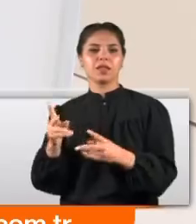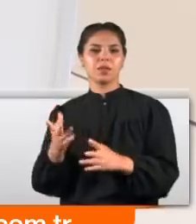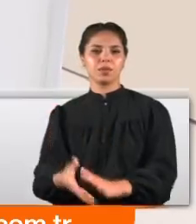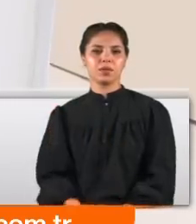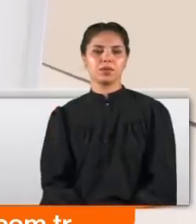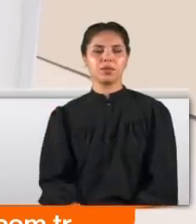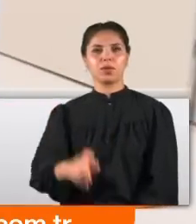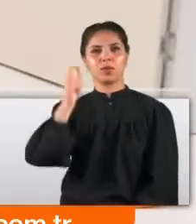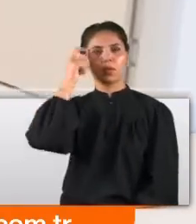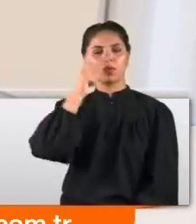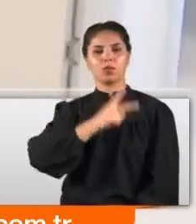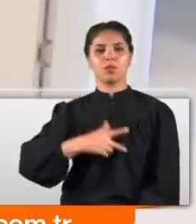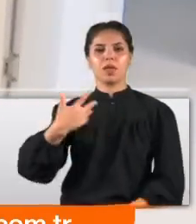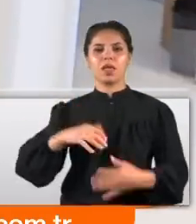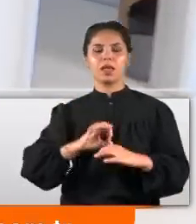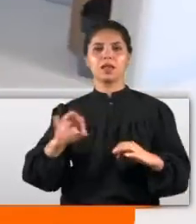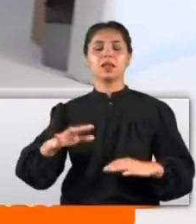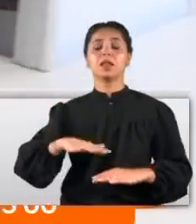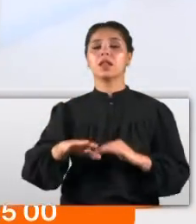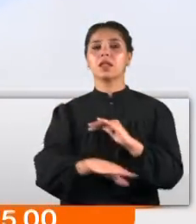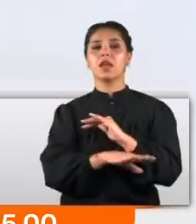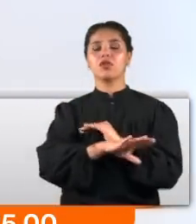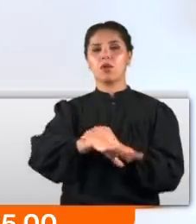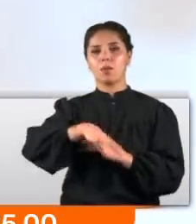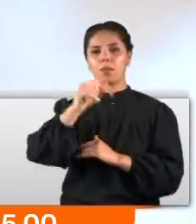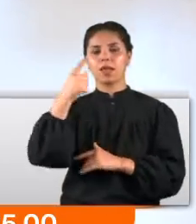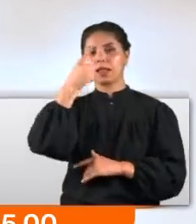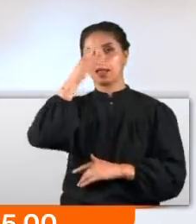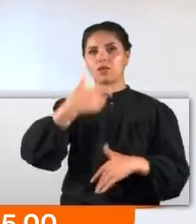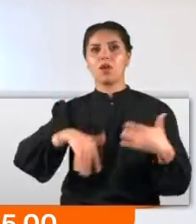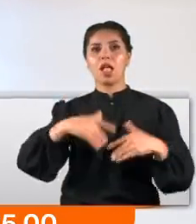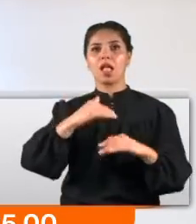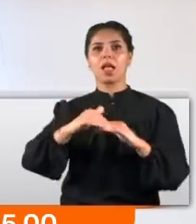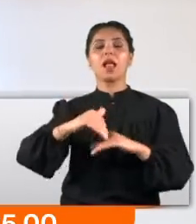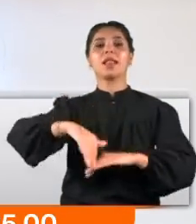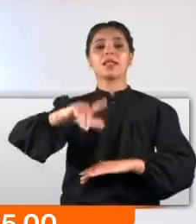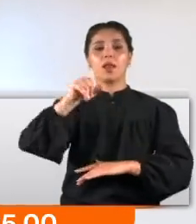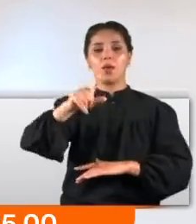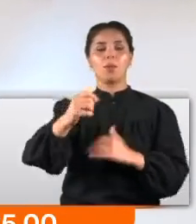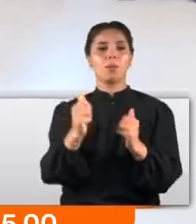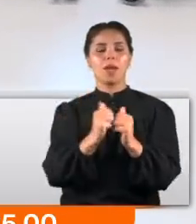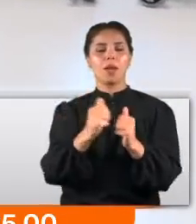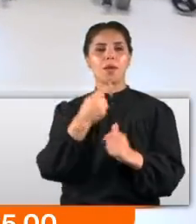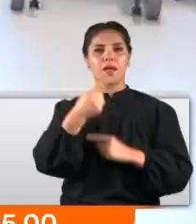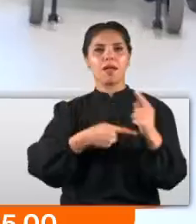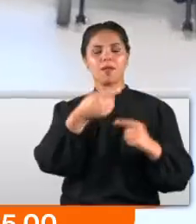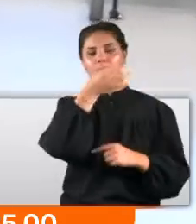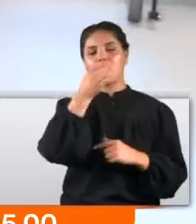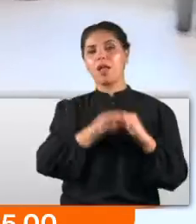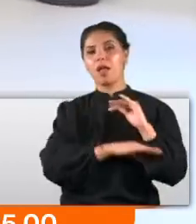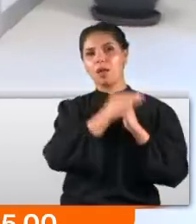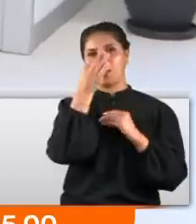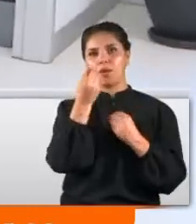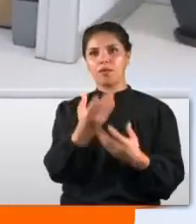çıkabilecekler. Üsküdar Belediyesi Engelsiz Yaşam Merkezi sadece engellilerin değil onlara refakat eden yakınlarının da hayatını